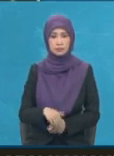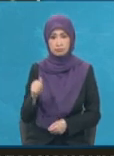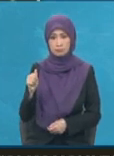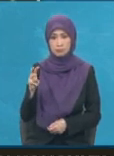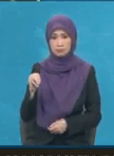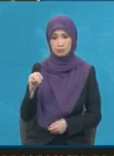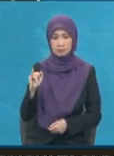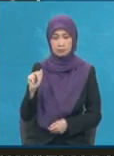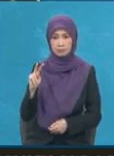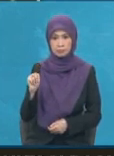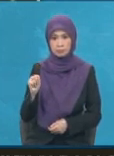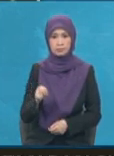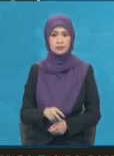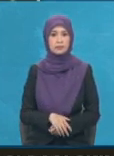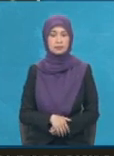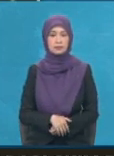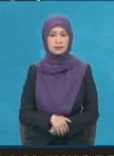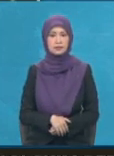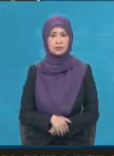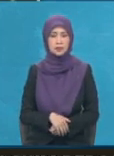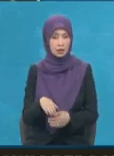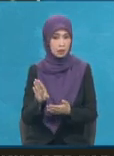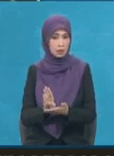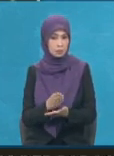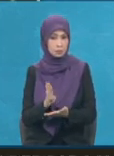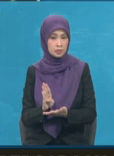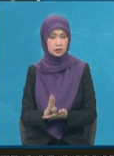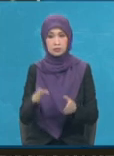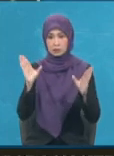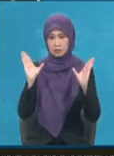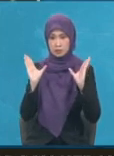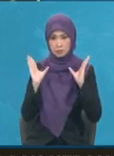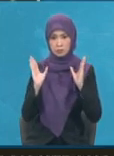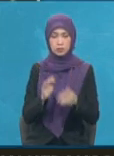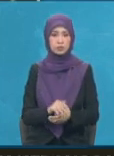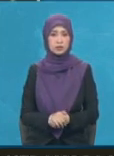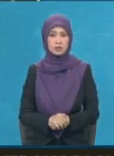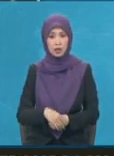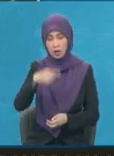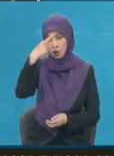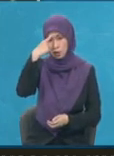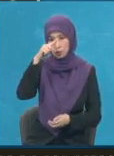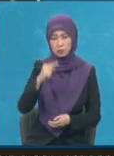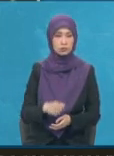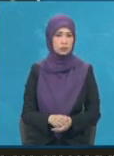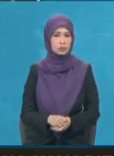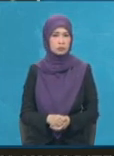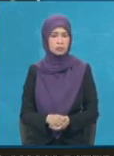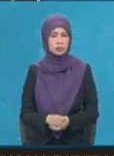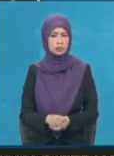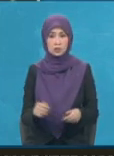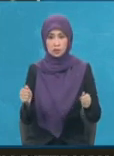Abdullah turut mengungsikan agenda dasar perdagangan negara Brunei Darussalam yang bertujuan untuk memperdalam hubungan ekonomi